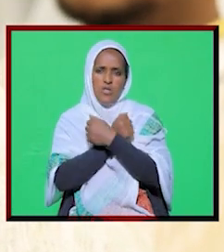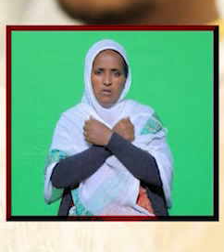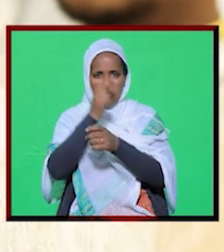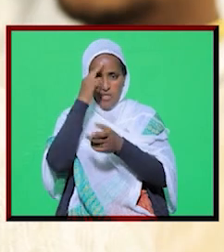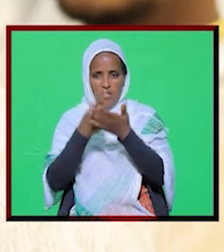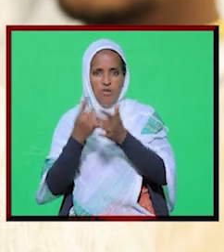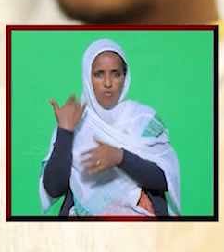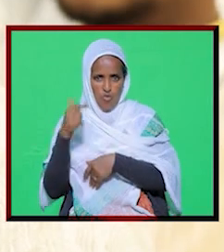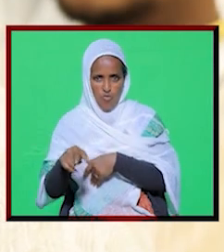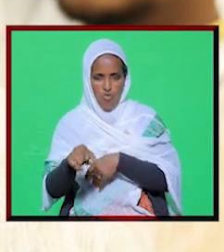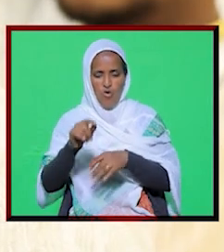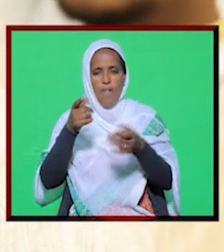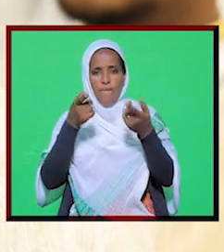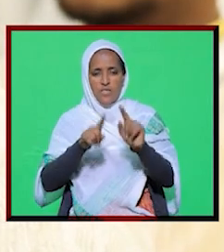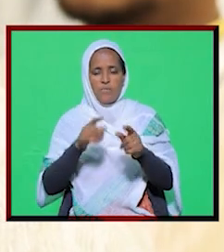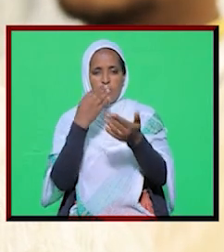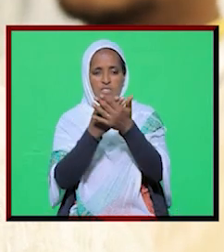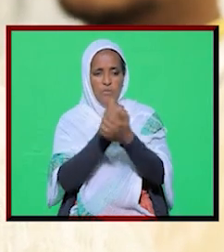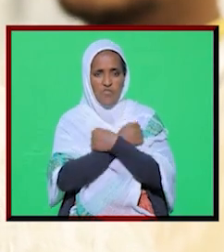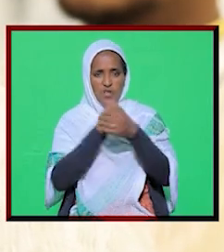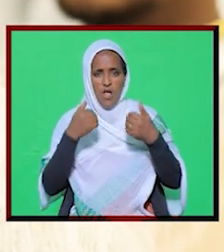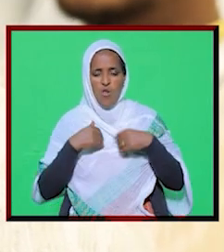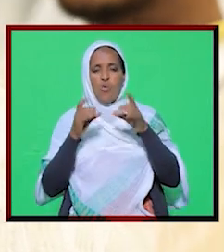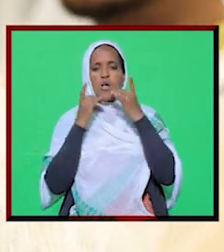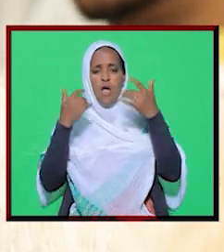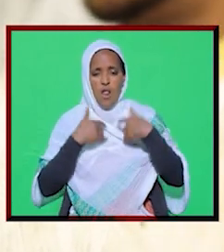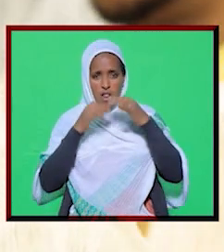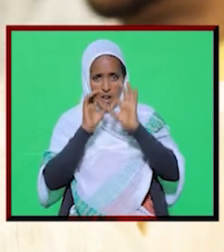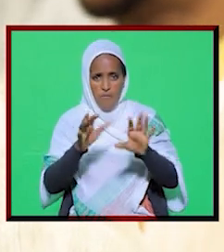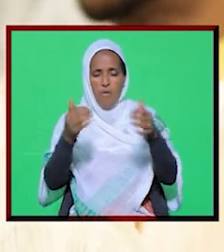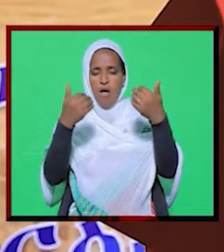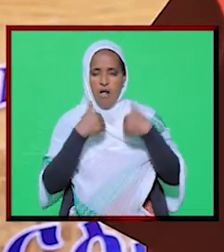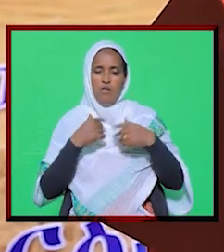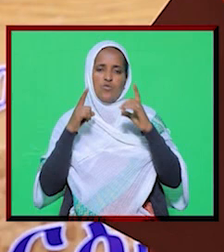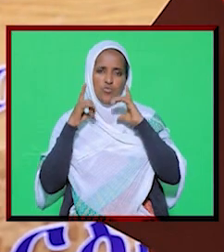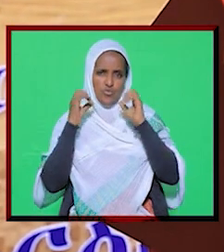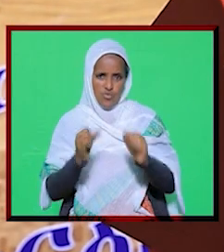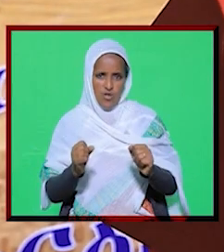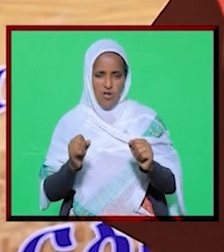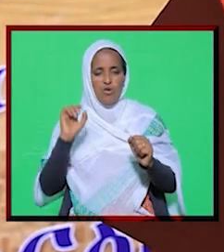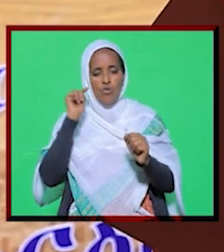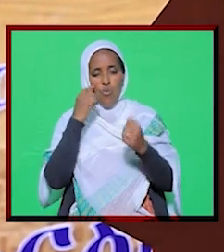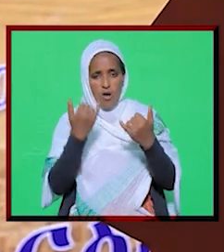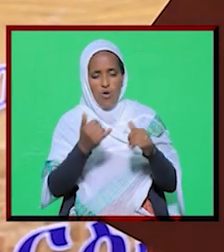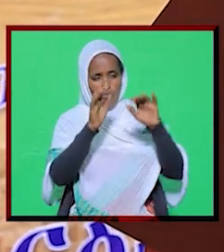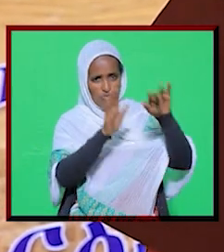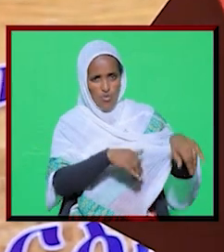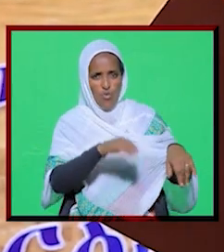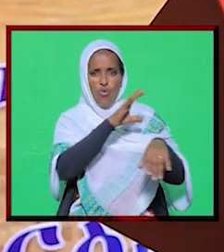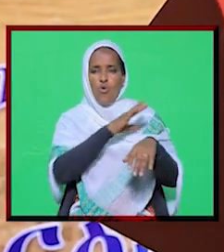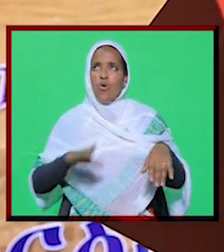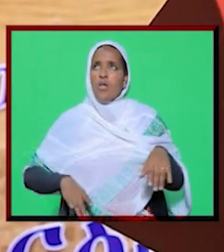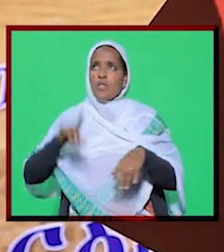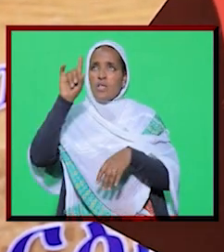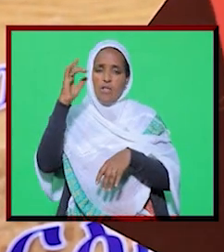ያለባቸው ነበሩ። መቼስ የገንዘብ ፍቅር ያለው ካህን አለ የለም? ይኖራል። እንኳን አሁን ቀርቶ